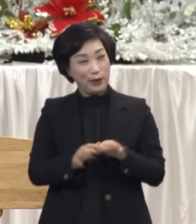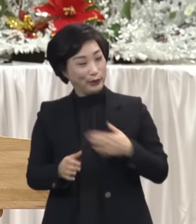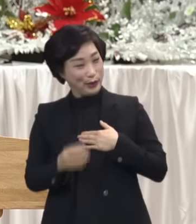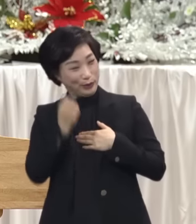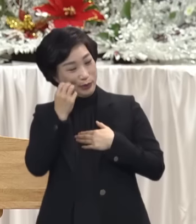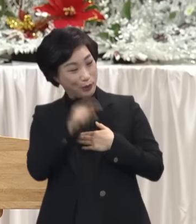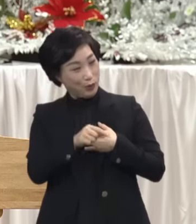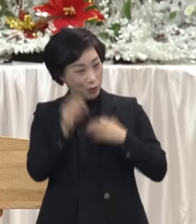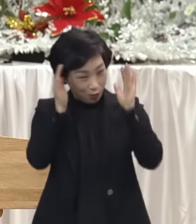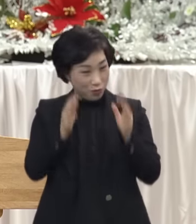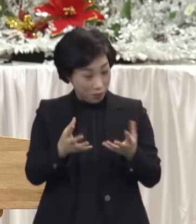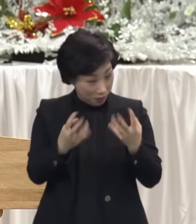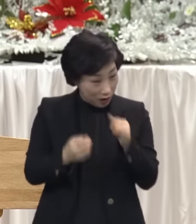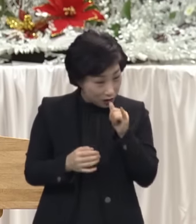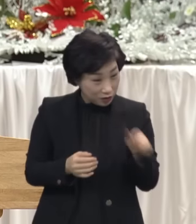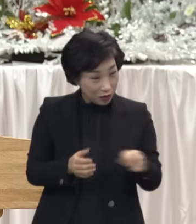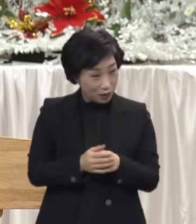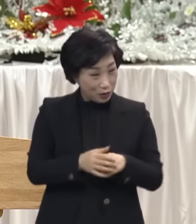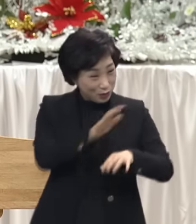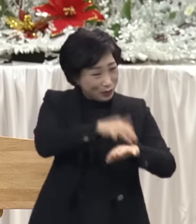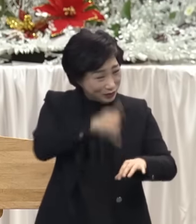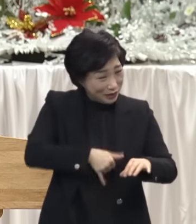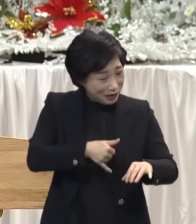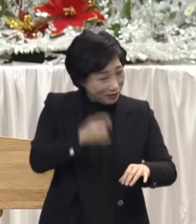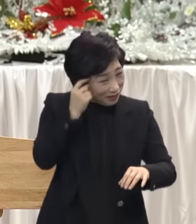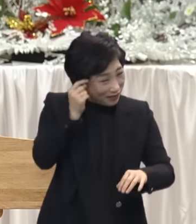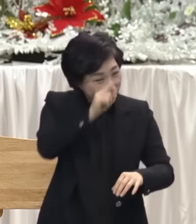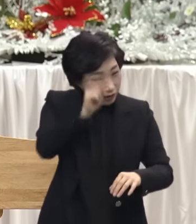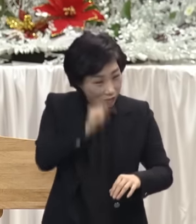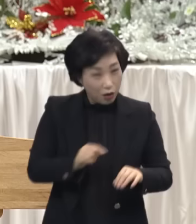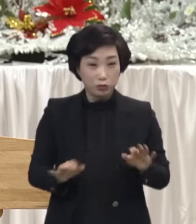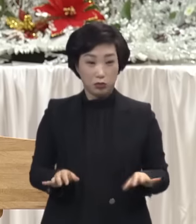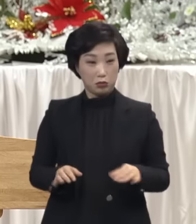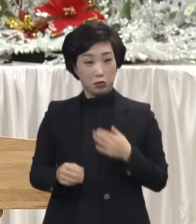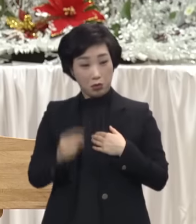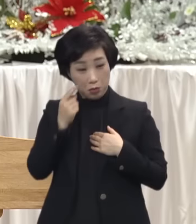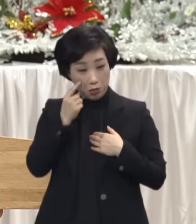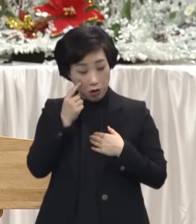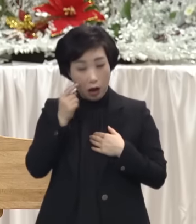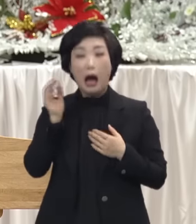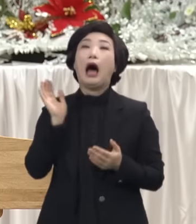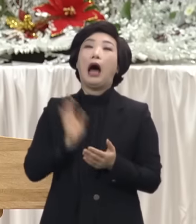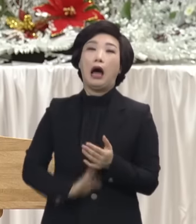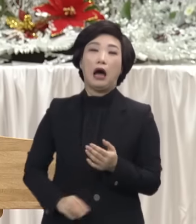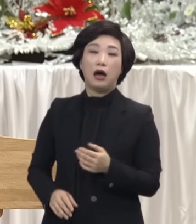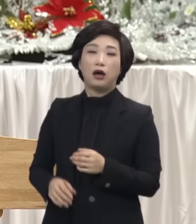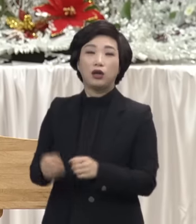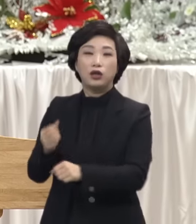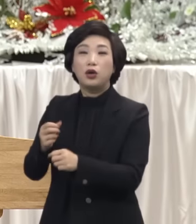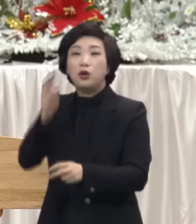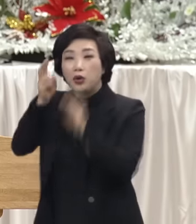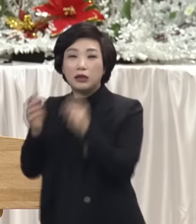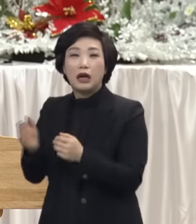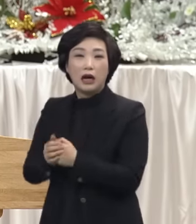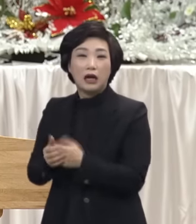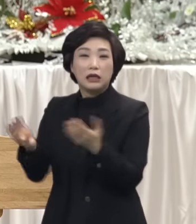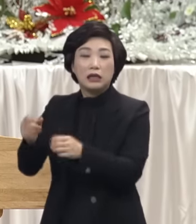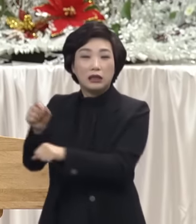거로나. 내 생각에. 그리고 보니까 밖에서 월급 타는 거고는 비교가 안 돼요. 그 하는 농사 짓는 것이